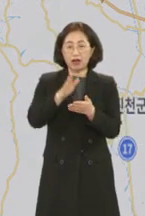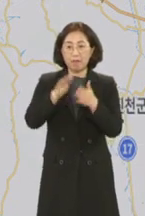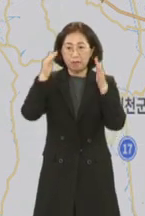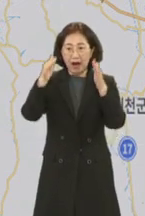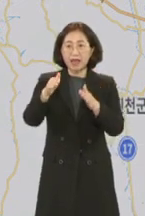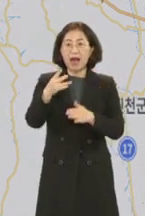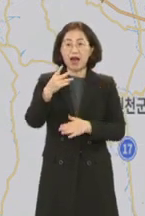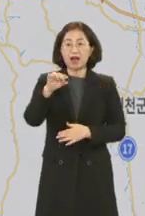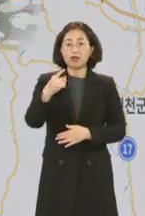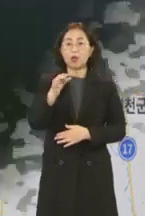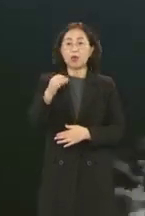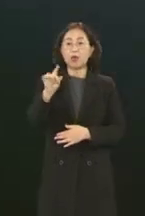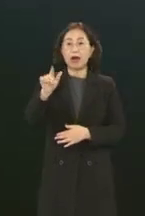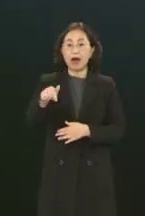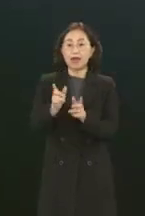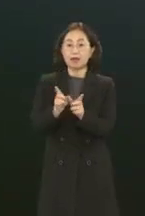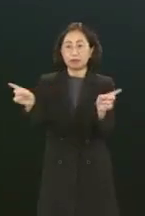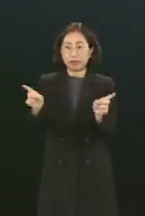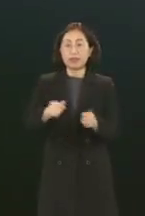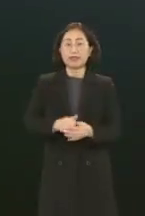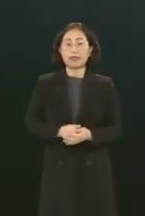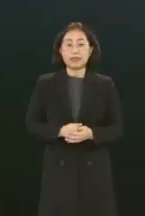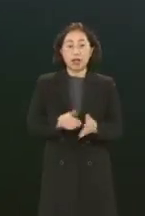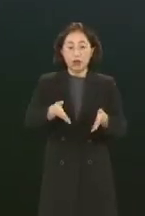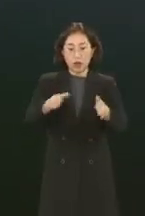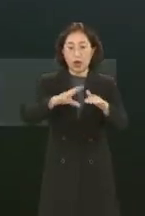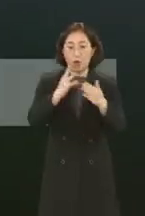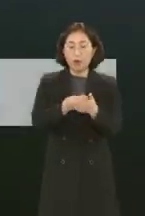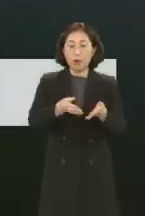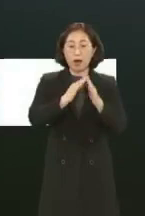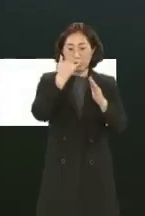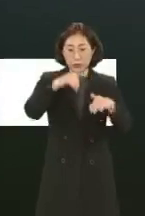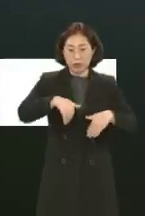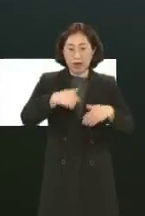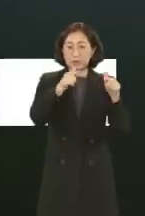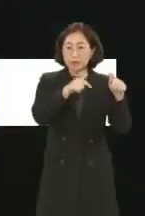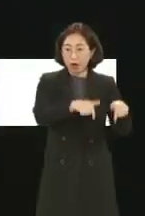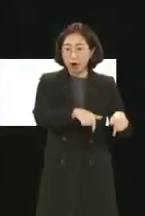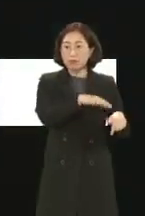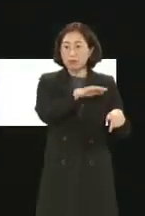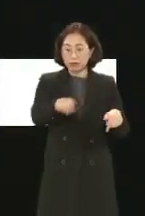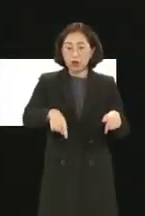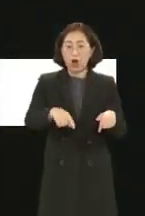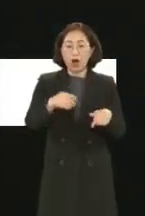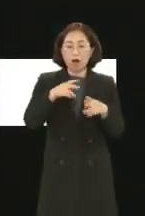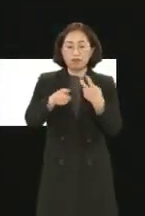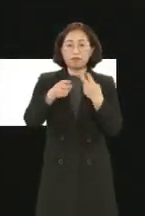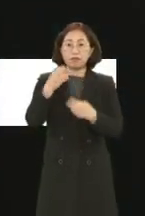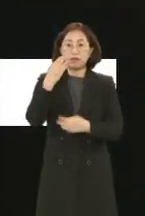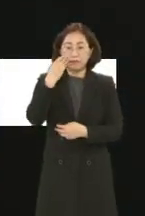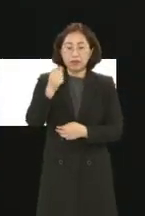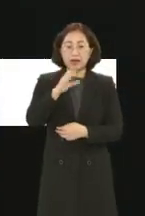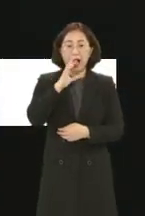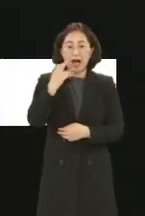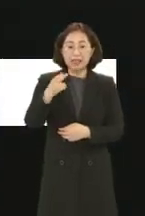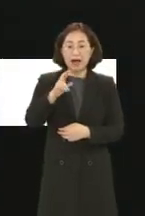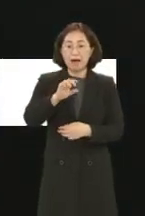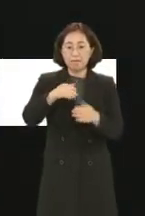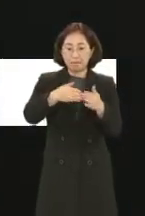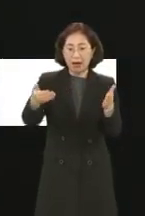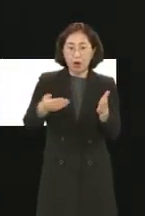송악에서 분계합니다. 도로가 건설되면 충남 서부권부터 수도권 간 차량 흐름이 개선되고 아산만권